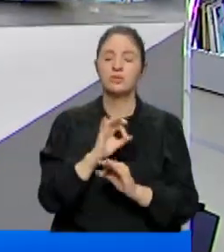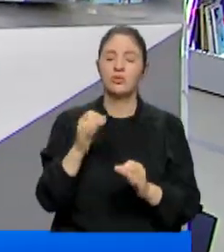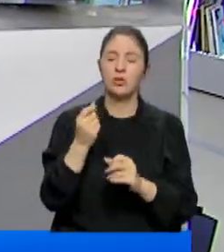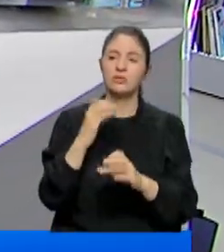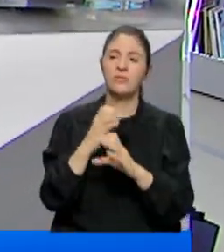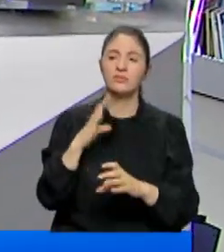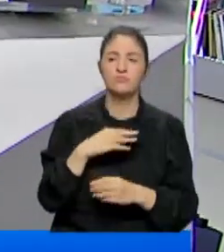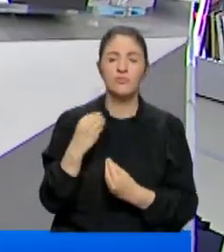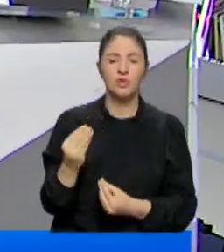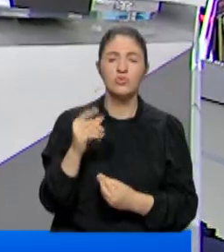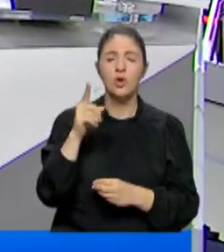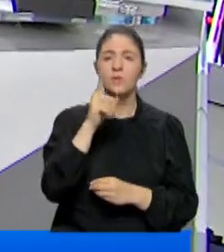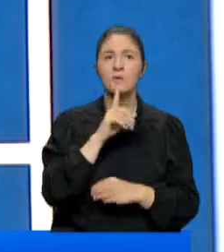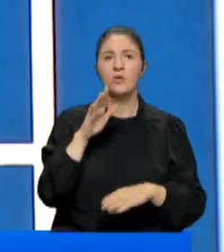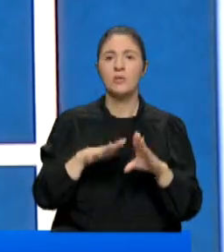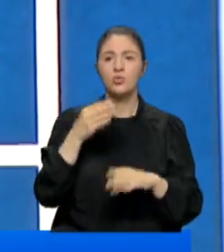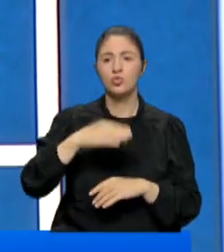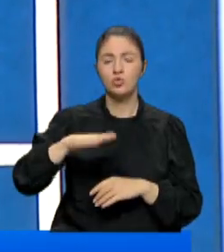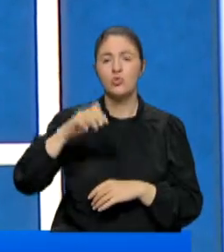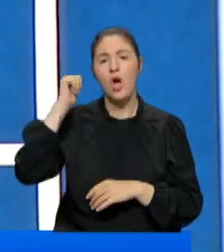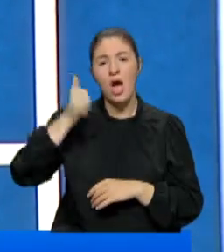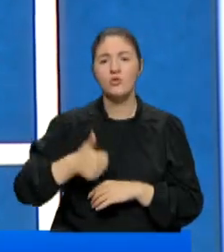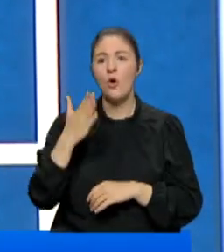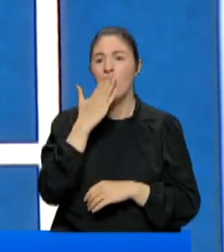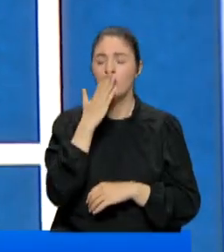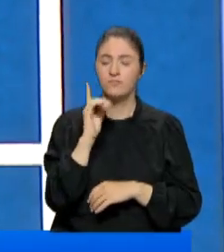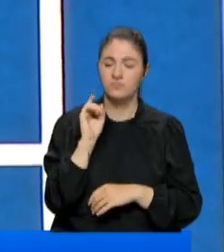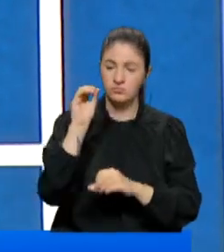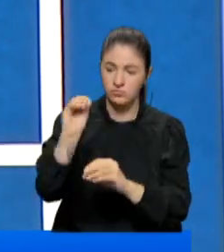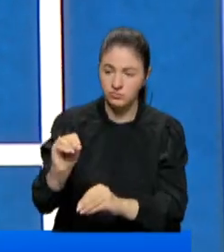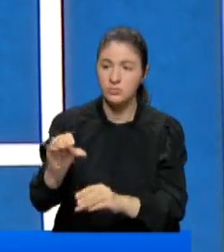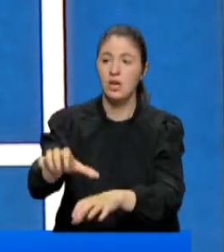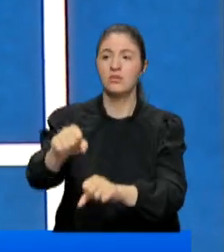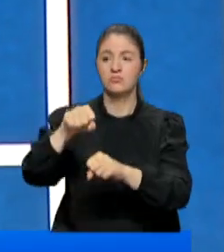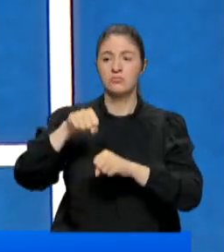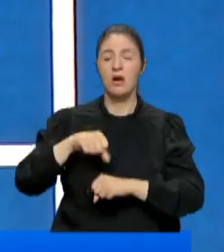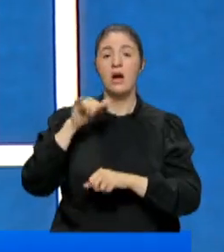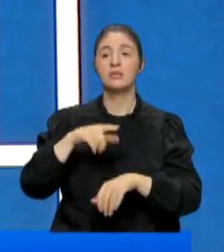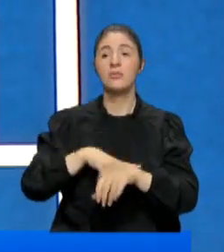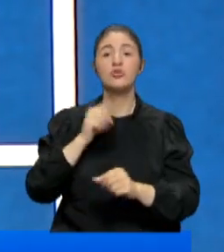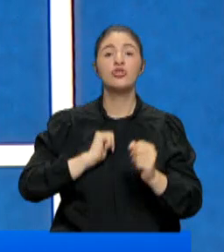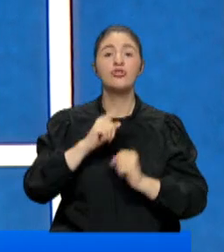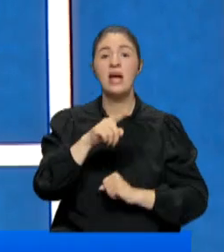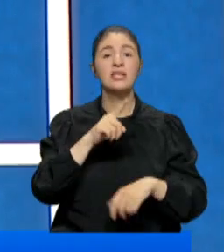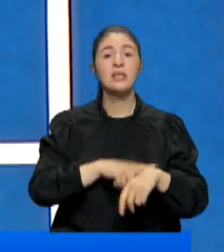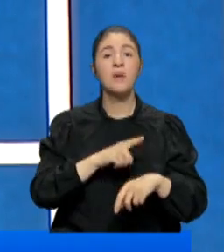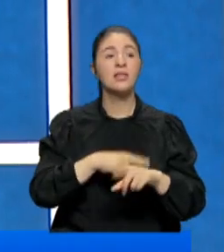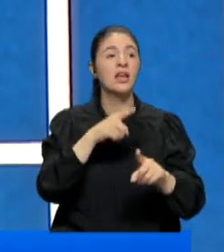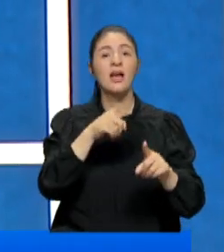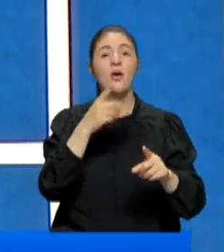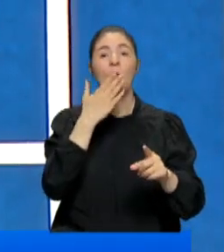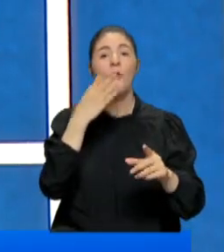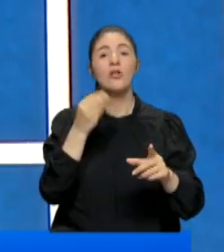taşıyoruz. Yaklaşık 100 civarında çocuğu her gün okullarına götürüp geliyoruz. Aynı zamanda üniversite çağındaki çocuklarımızı